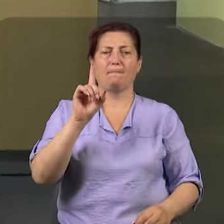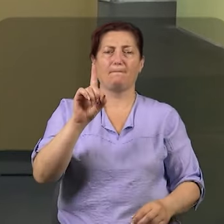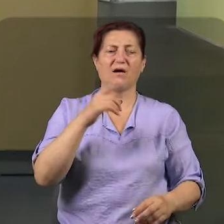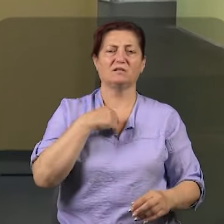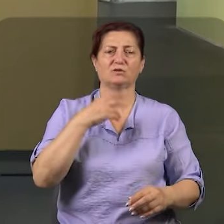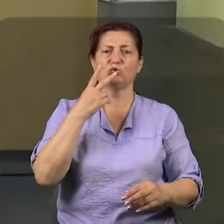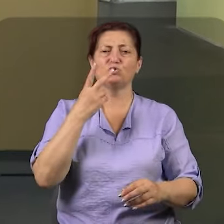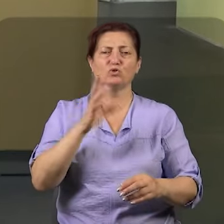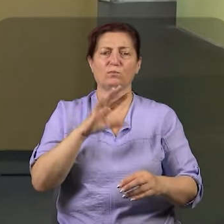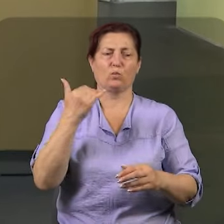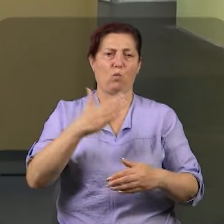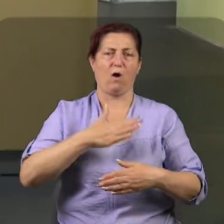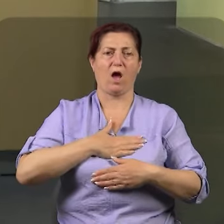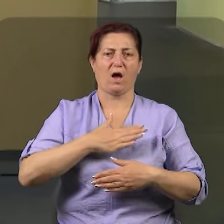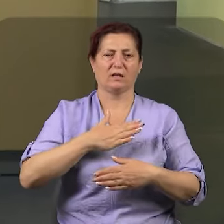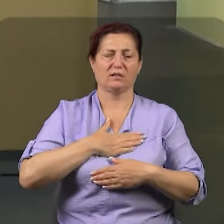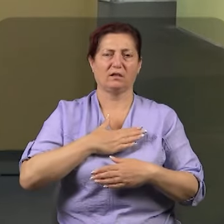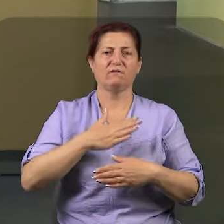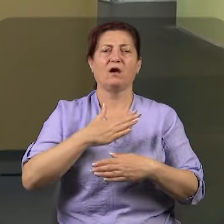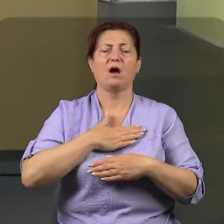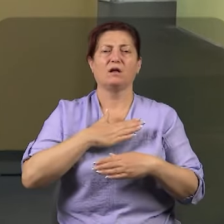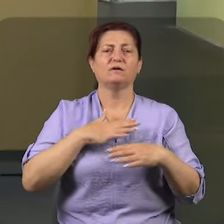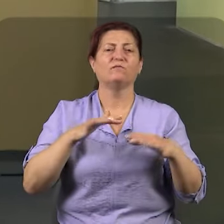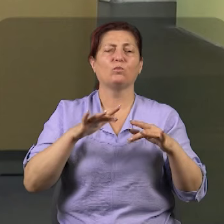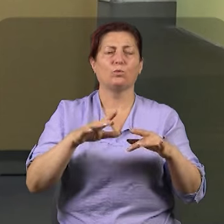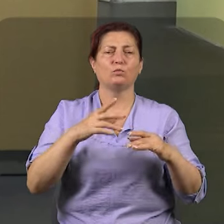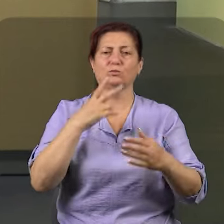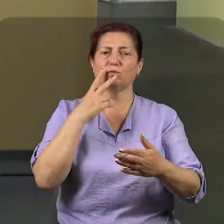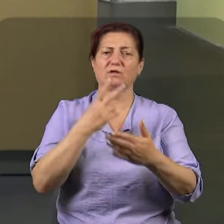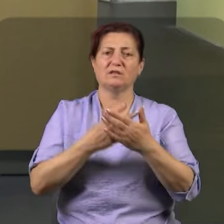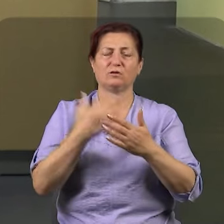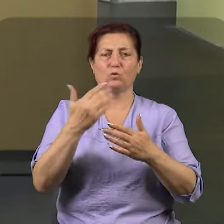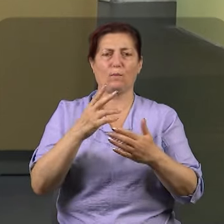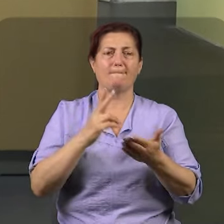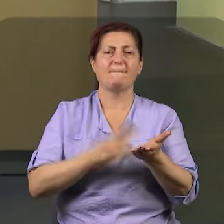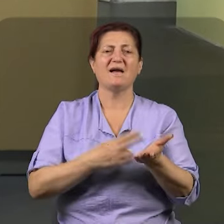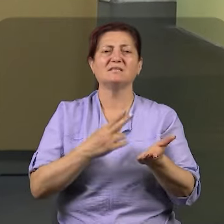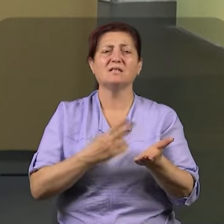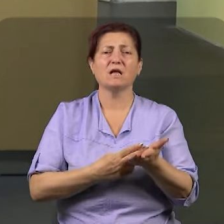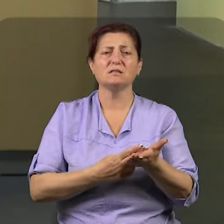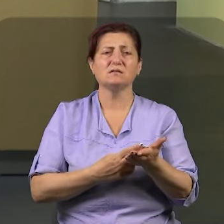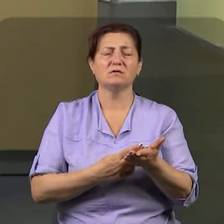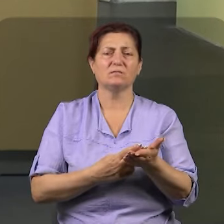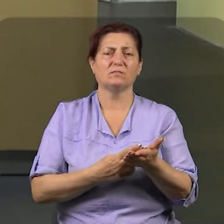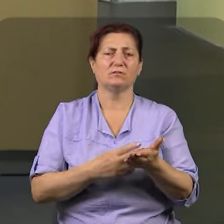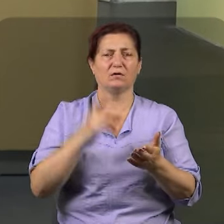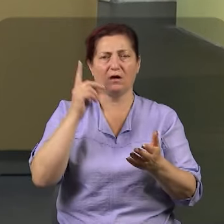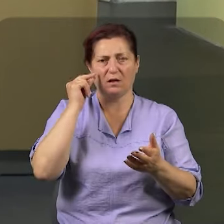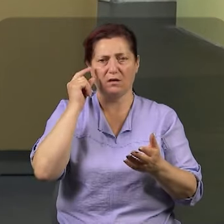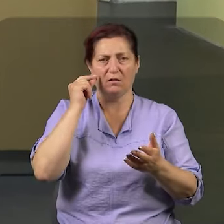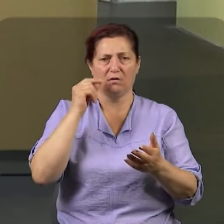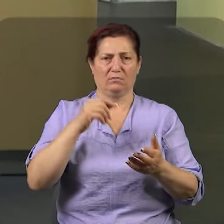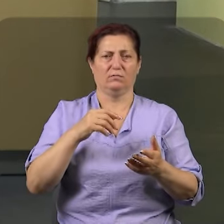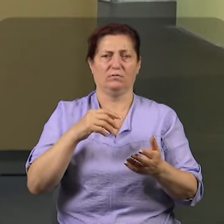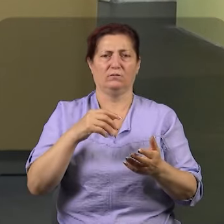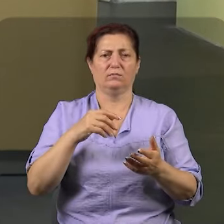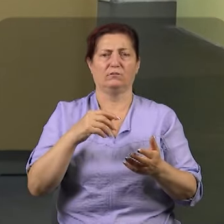պրոակտիվ գործունեություն, հա, այսինքն երբ որ դու գնում ես եւ այդ մարդկանց փաստացի ոնց անեմ, hiring, հա, անգլերեն ասում